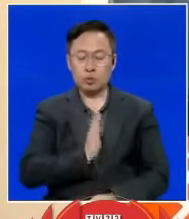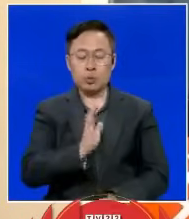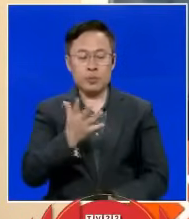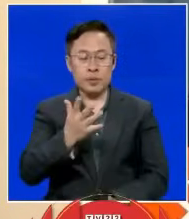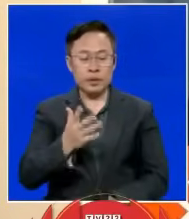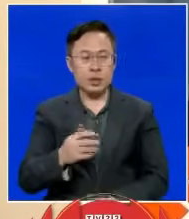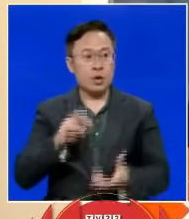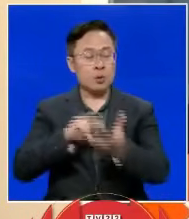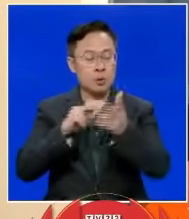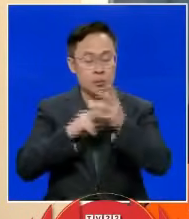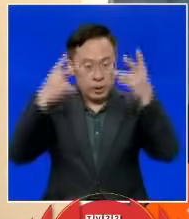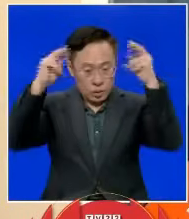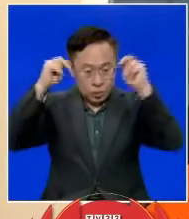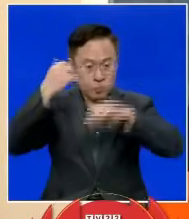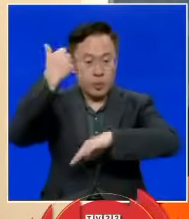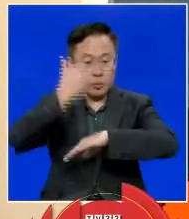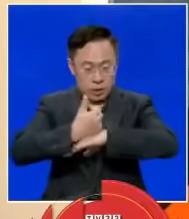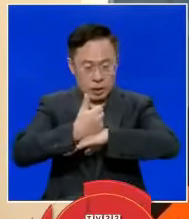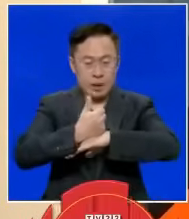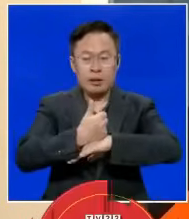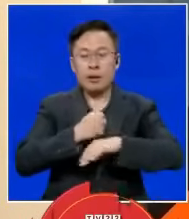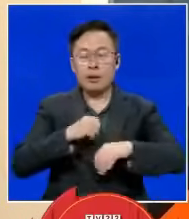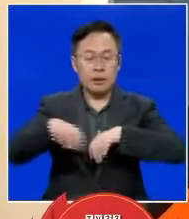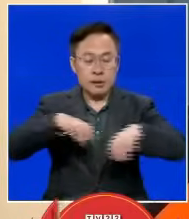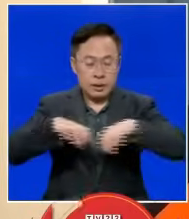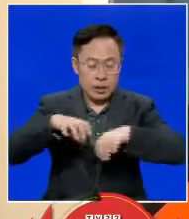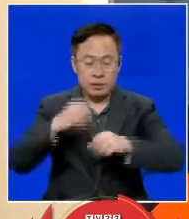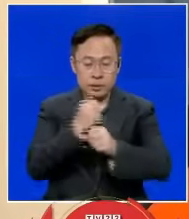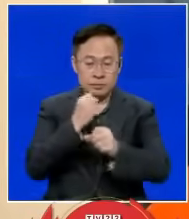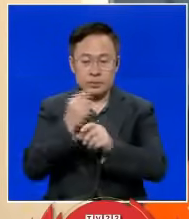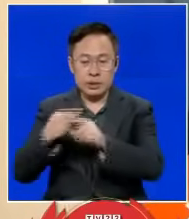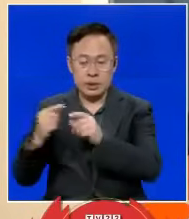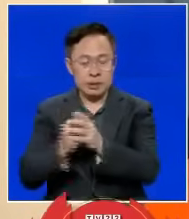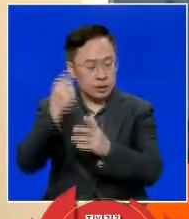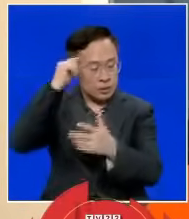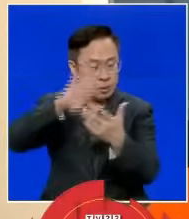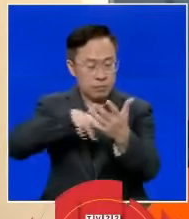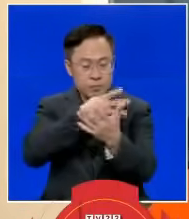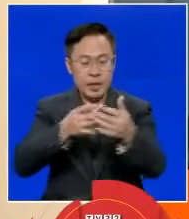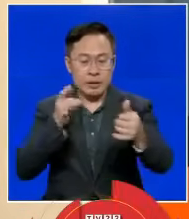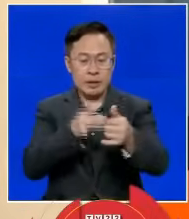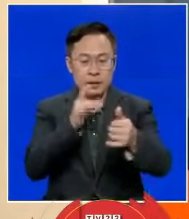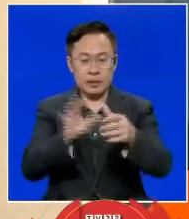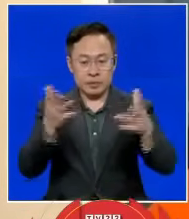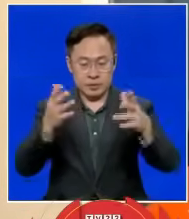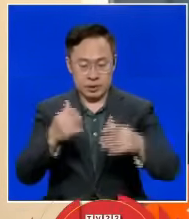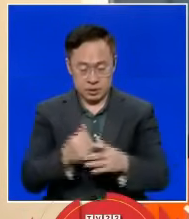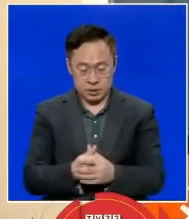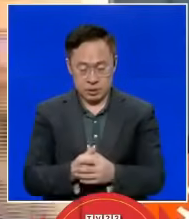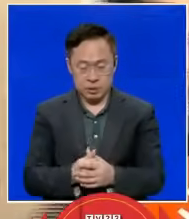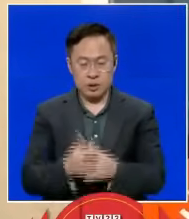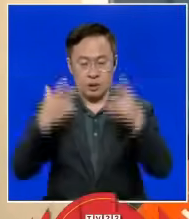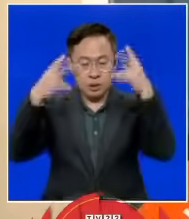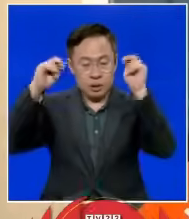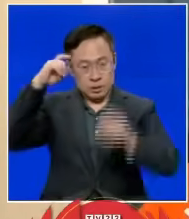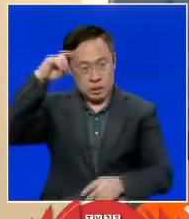รีเป็นผู้บริหารราชการแผ่นดินนะท่านไม่มีเวลาที่จะคิดไปกลั่นแกล้งใครหรอกแล้วถามว่านายกกังวลไหมคุณพิ